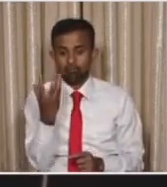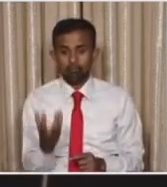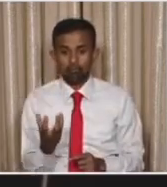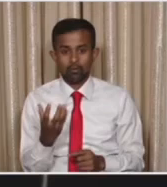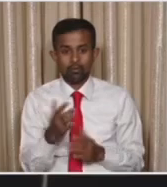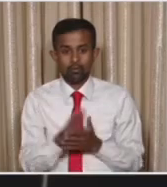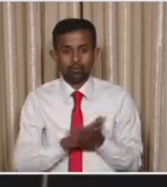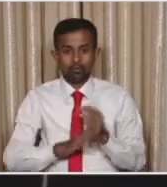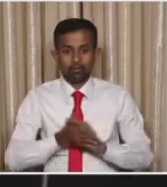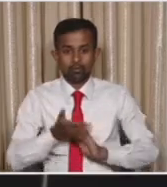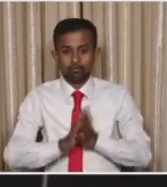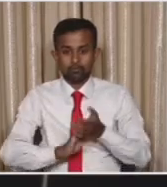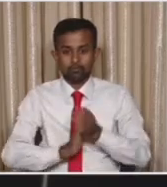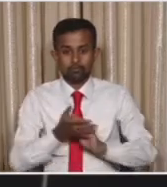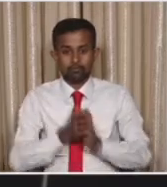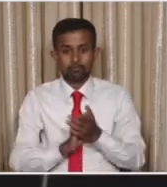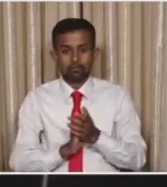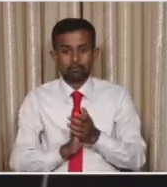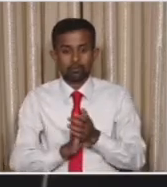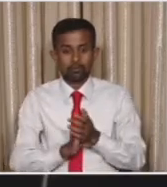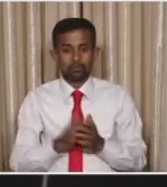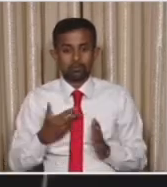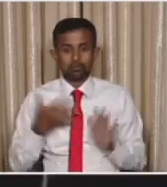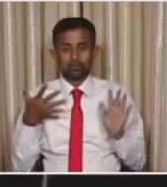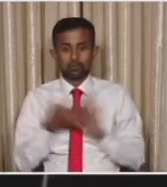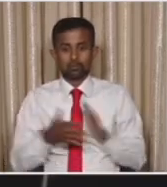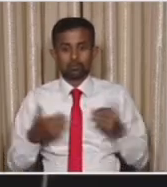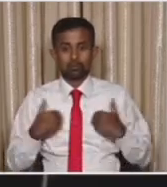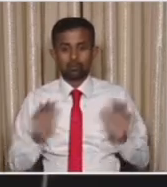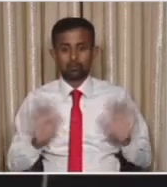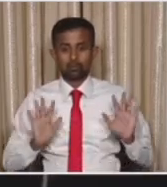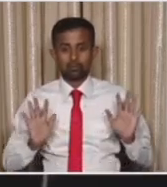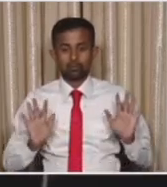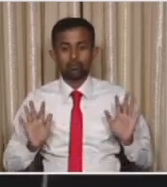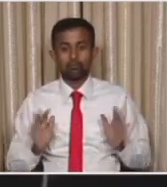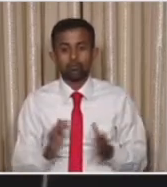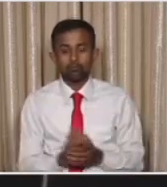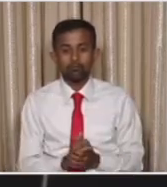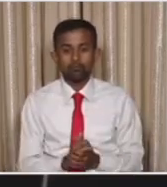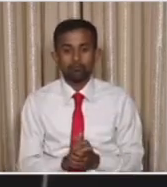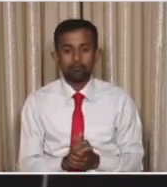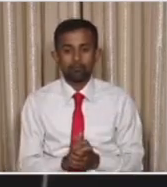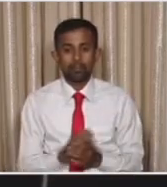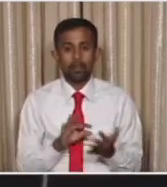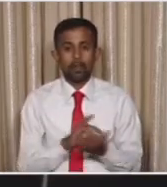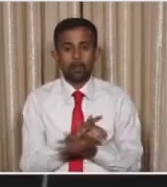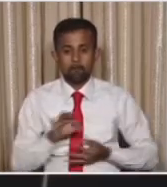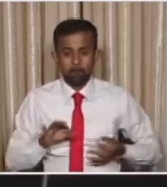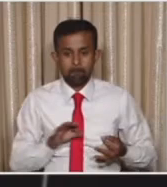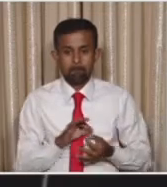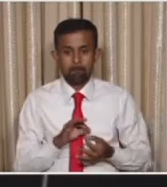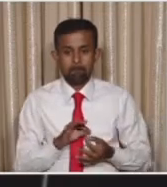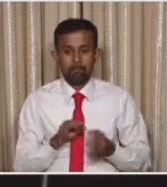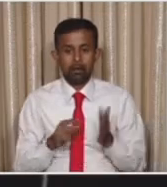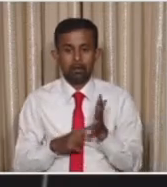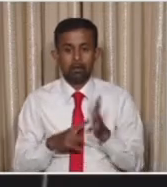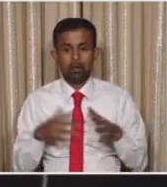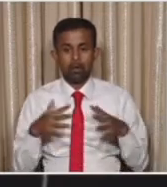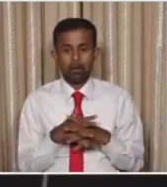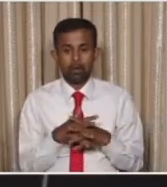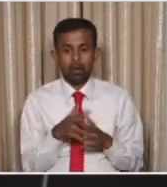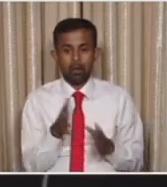අත සෝදා ගන්නවා, මේ පාපය මගේ ඇඟේ නෙවෙයි කියලා. අන්න ප්‍රජාතන්ත්‍රවාදයයි නීතියයි